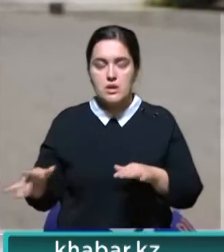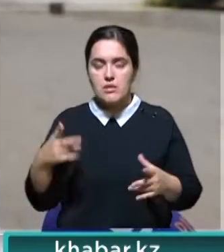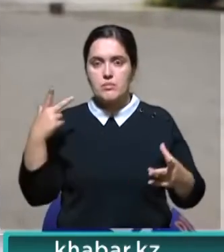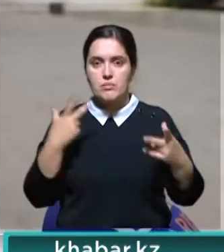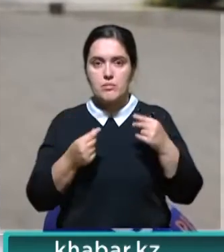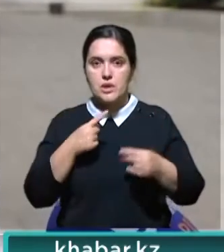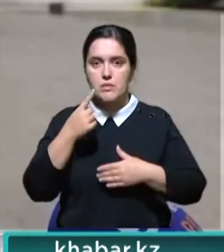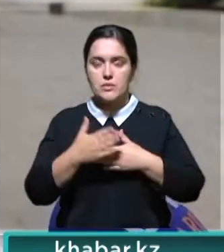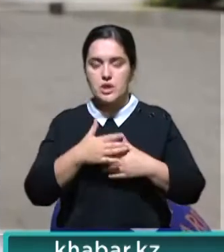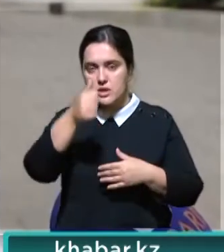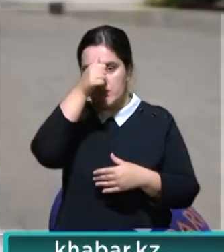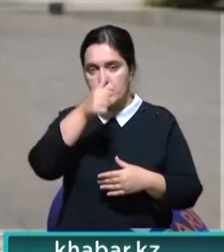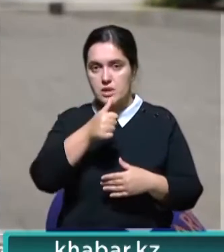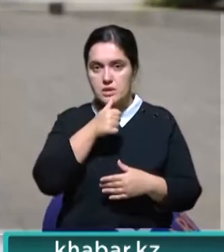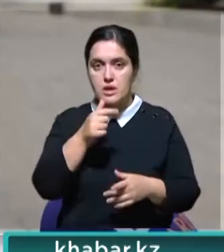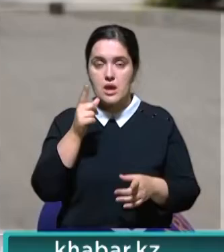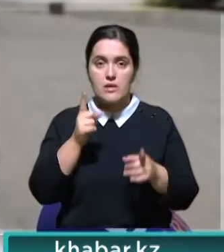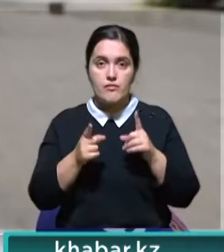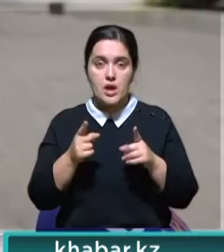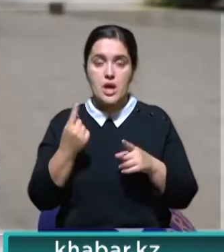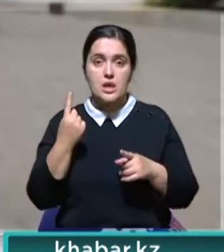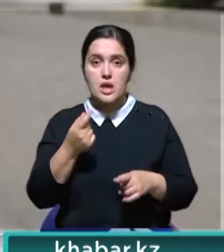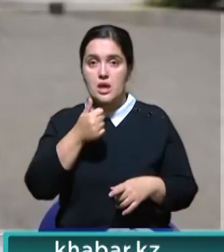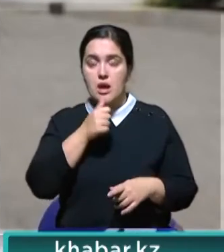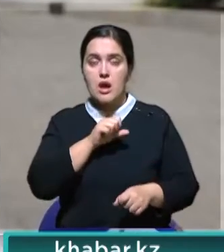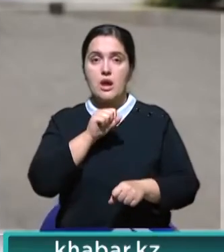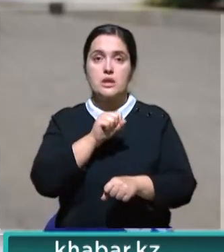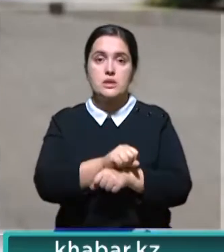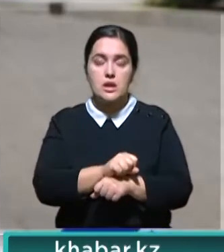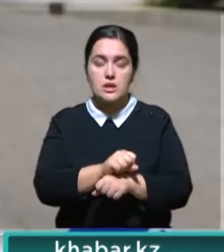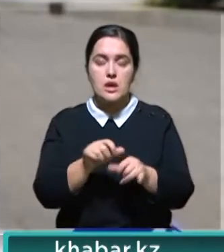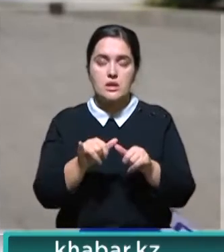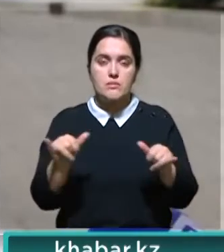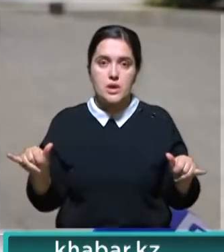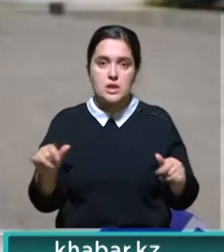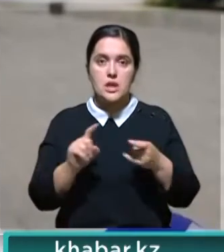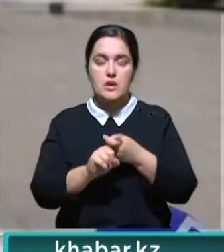вакцинацию на ближайшие месяцы. Это действительно единственный способ остановить распространение